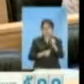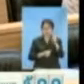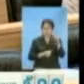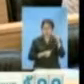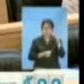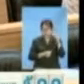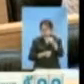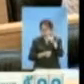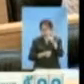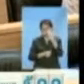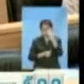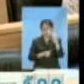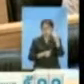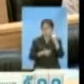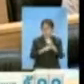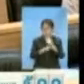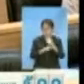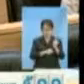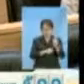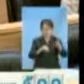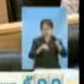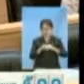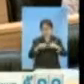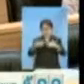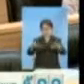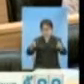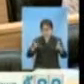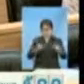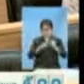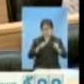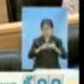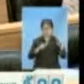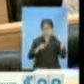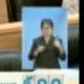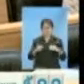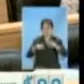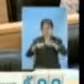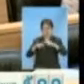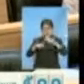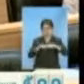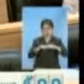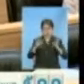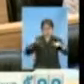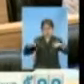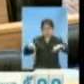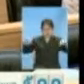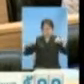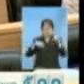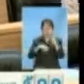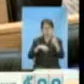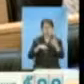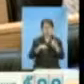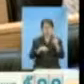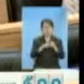อัศจรรย์ให้อีกกี่ด้านรอบกี่ด้านมีอัศจรรย์อยู่สองด้านเหมือนกับที่หลายสิ